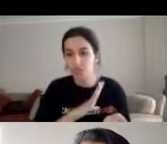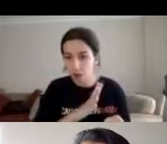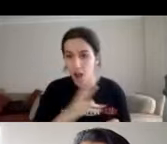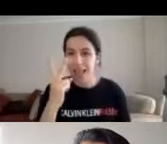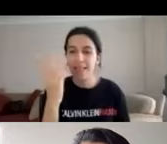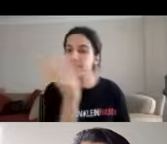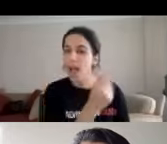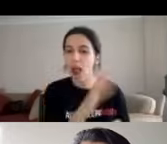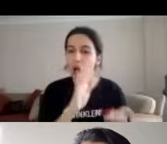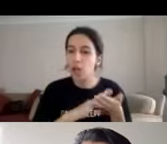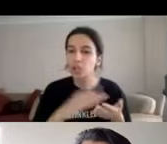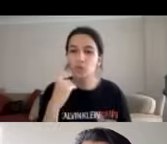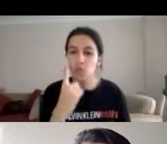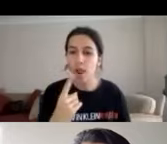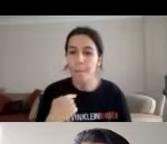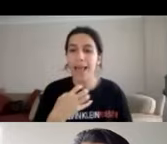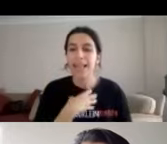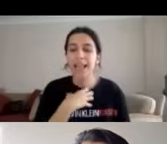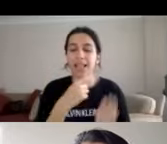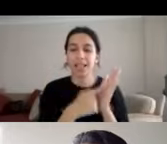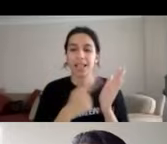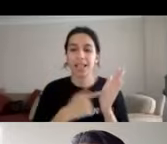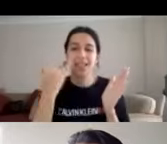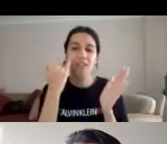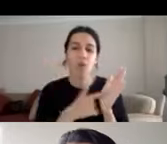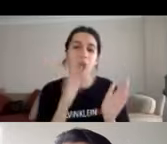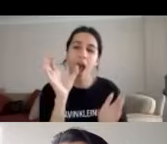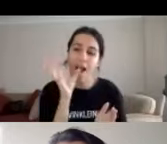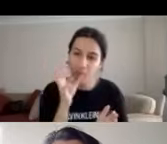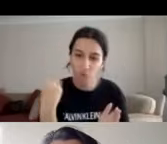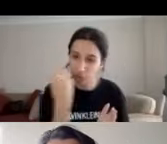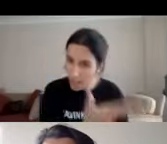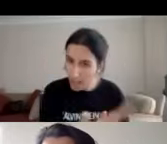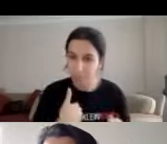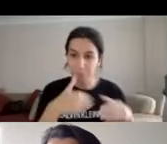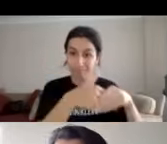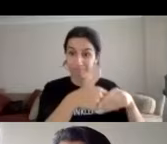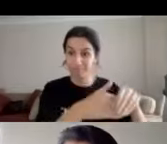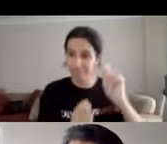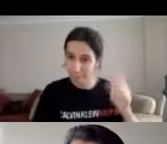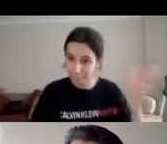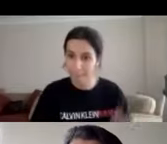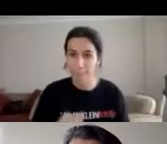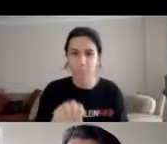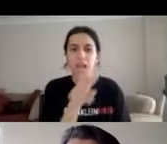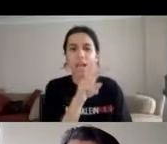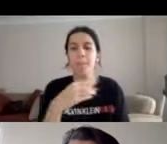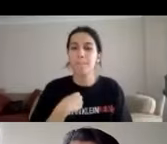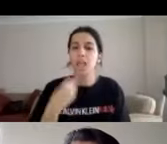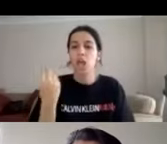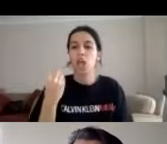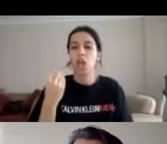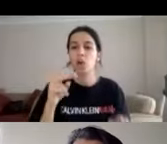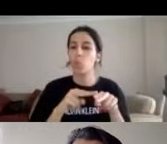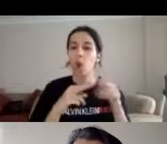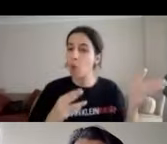kendim dokunmatik ekran telefonlarla, iPhone'larla tanıştırdım. Bugün ikisi de benden çok daha iyi kullanıyorlar, öyle söyleyeyim. Hatta